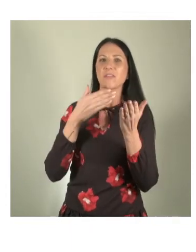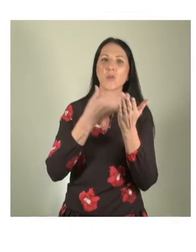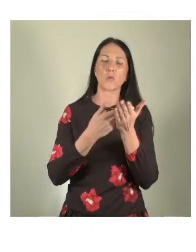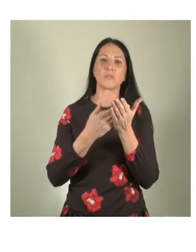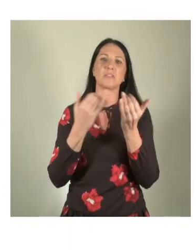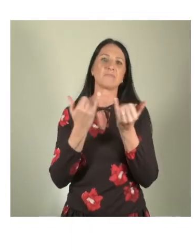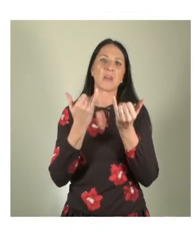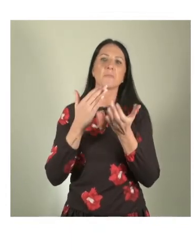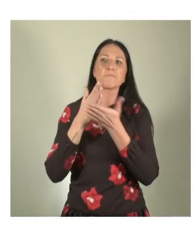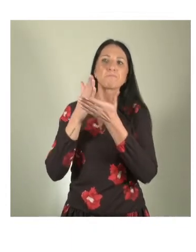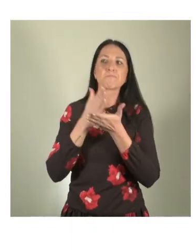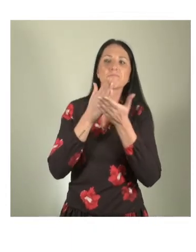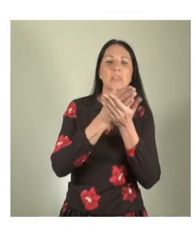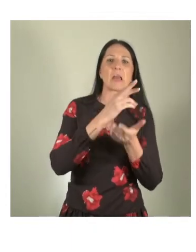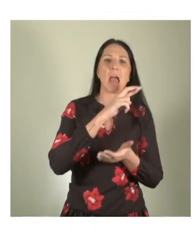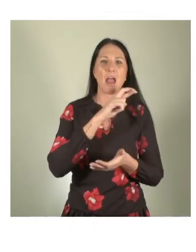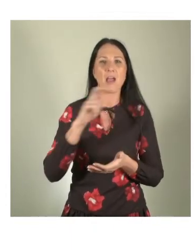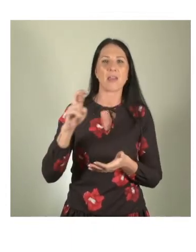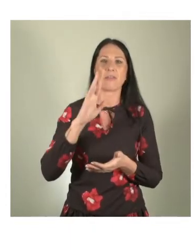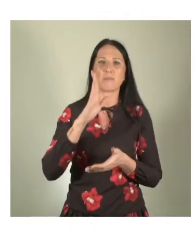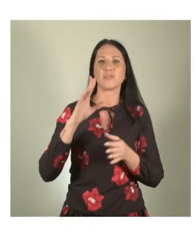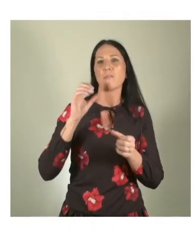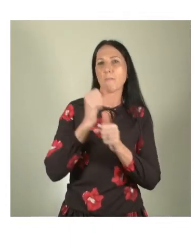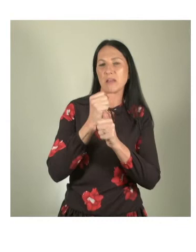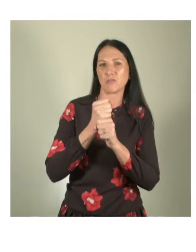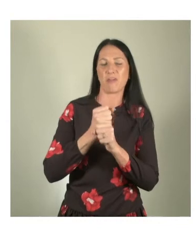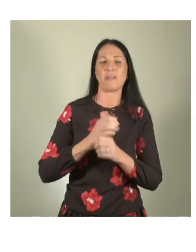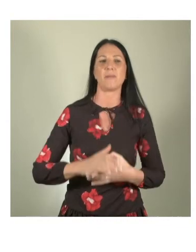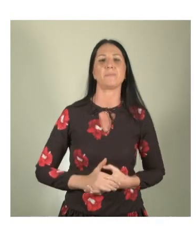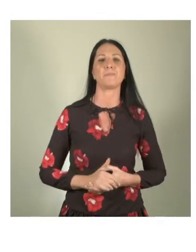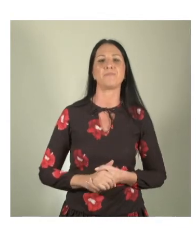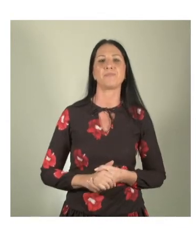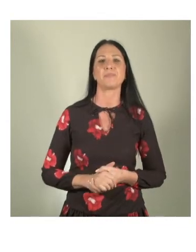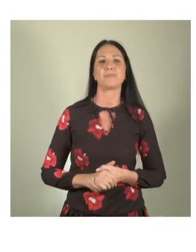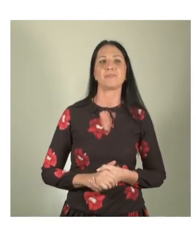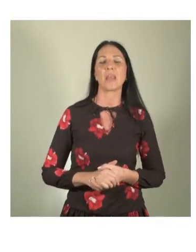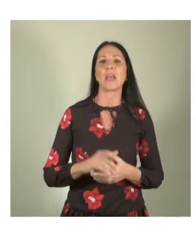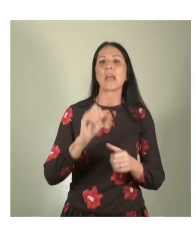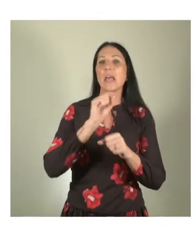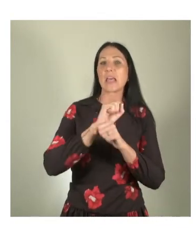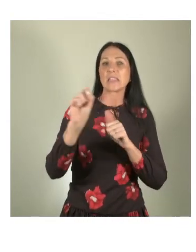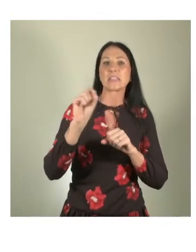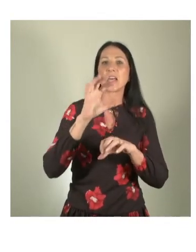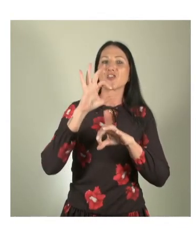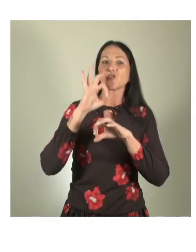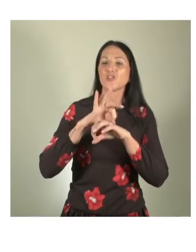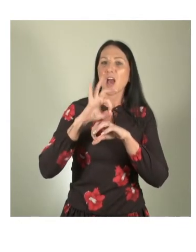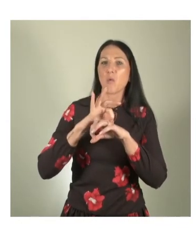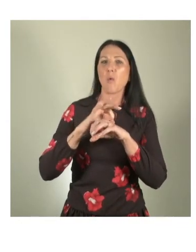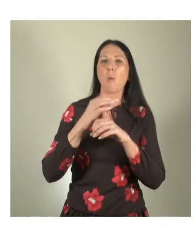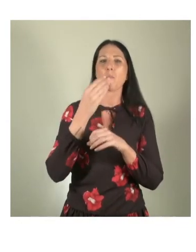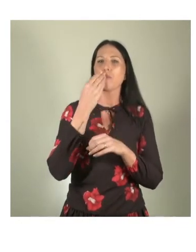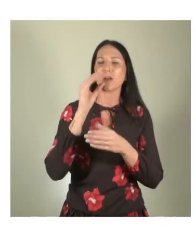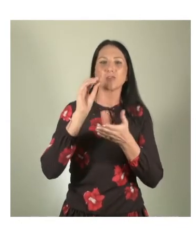sugestie, które przez radę będą wypracowane. Jest to ciało niezbędne do